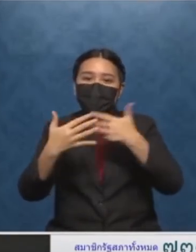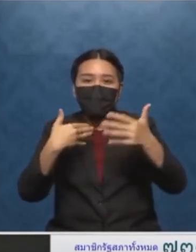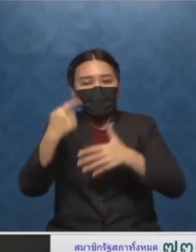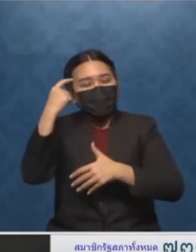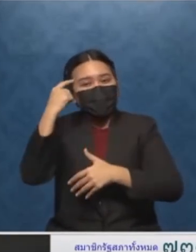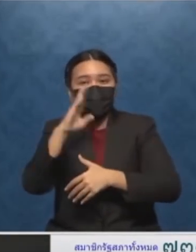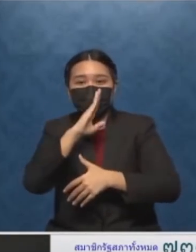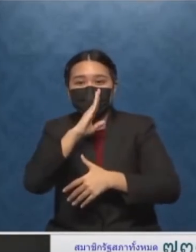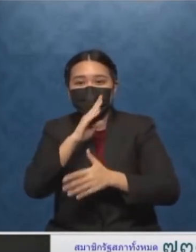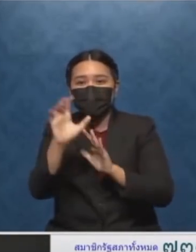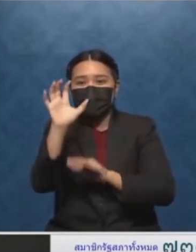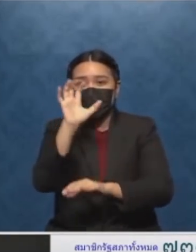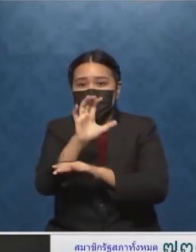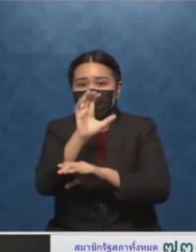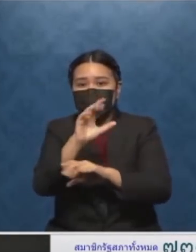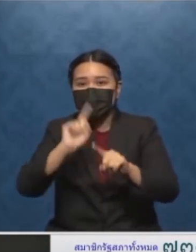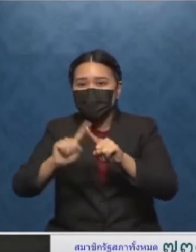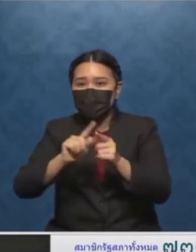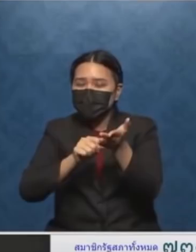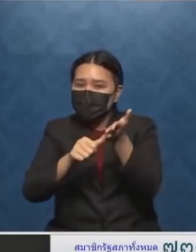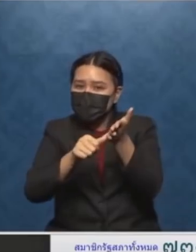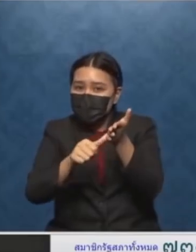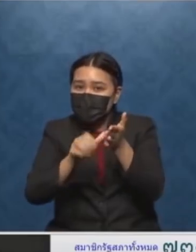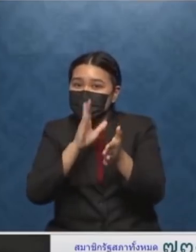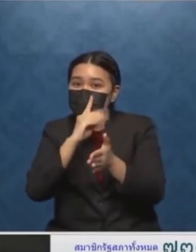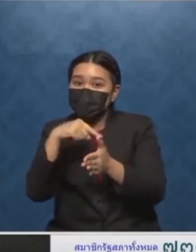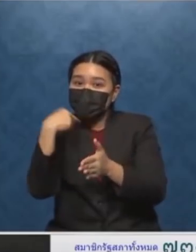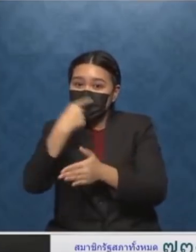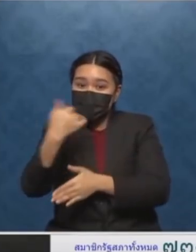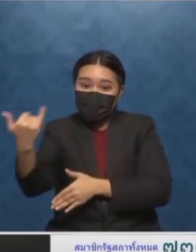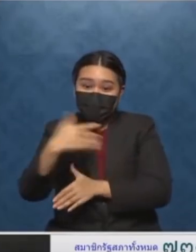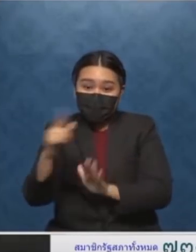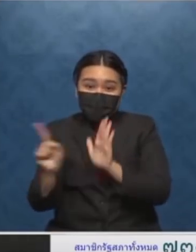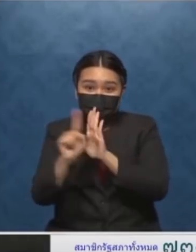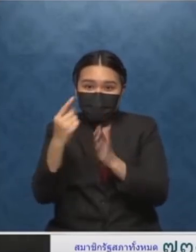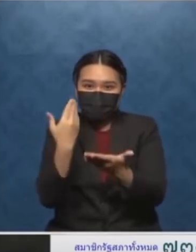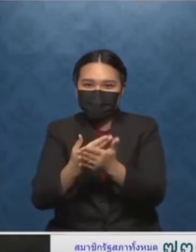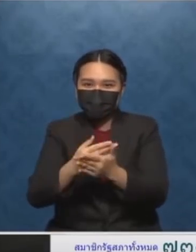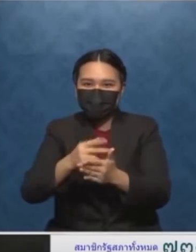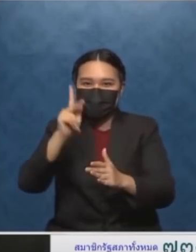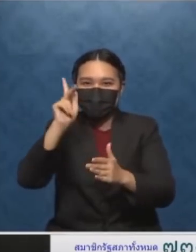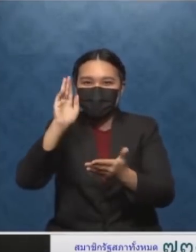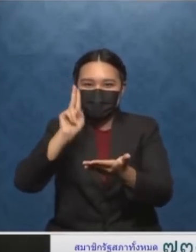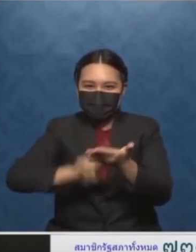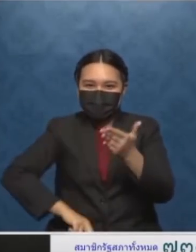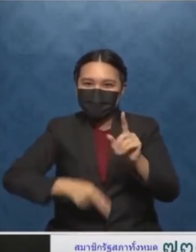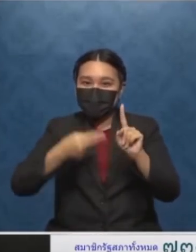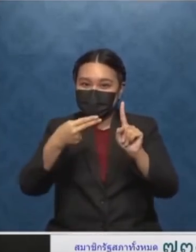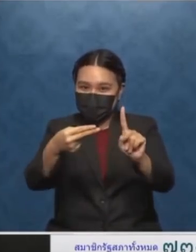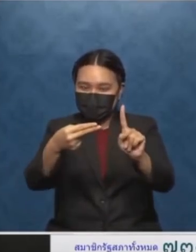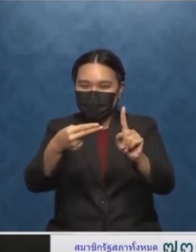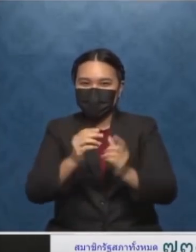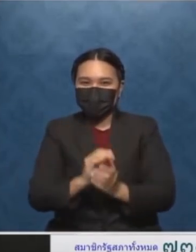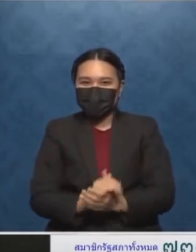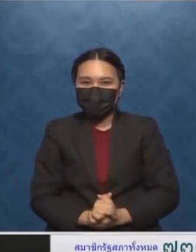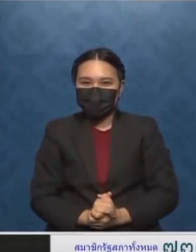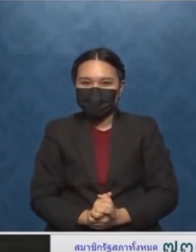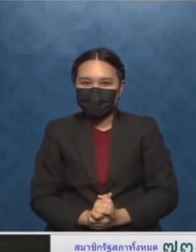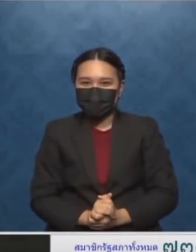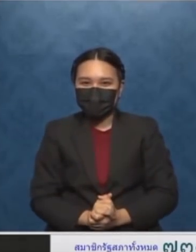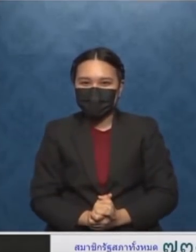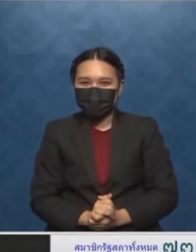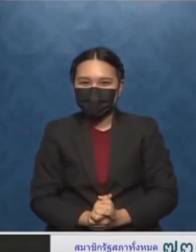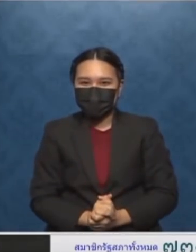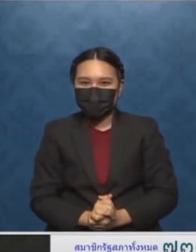ว่าใครขาด1ครั้งปรับ10,000 บาทดีไหมครับในสมาชิกโคผมเนี่ยผมรู้แล้ว